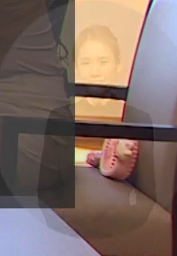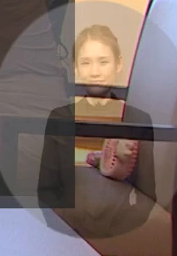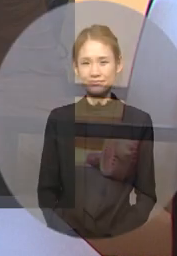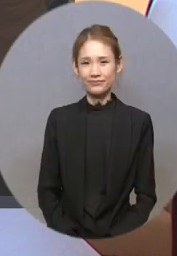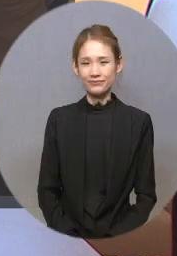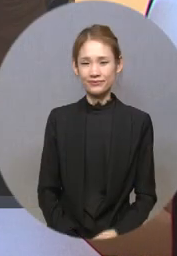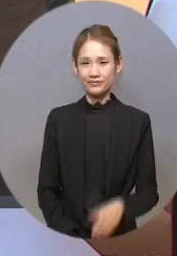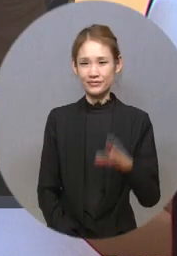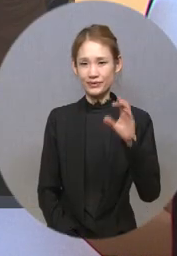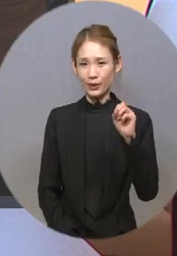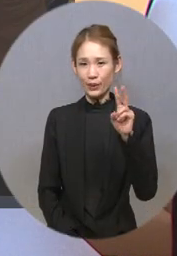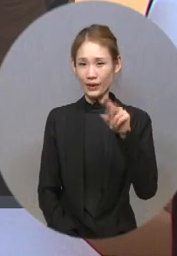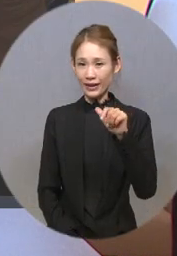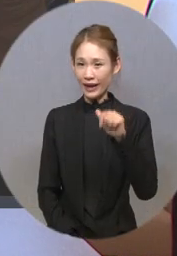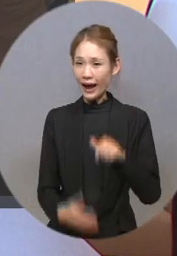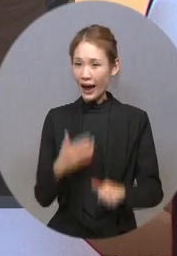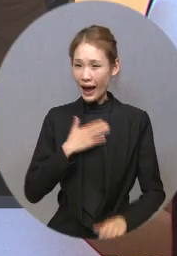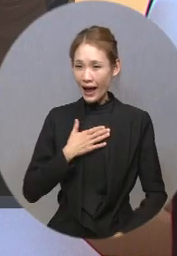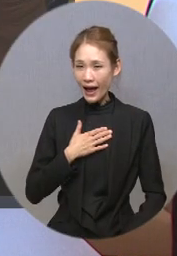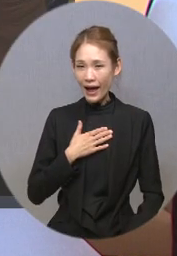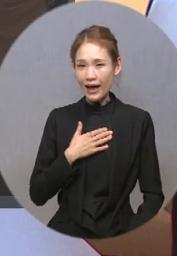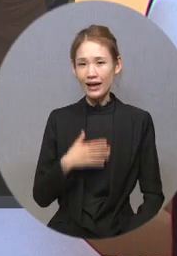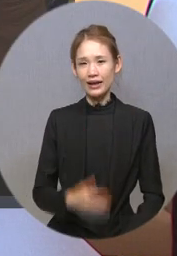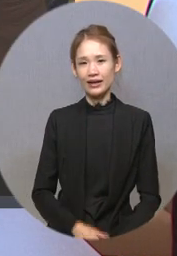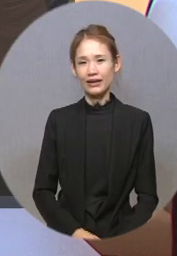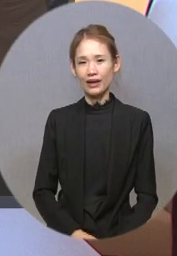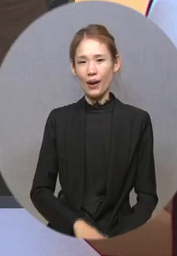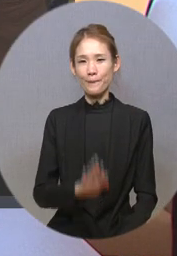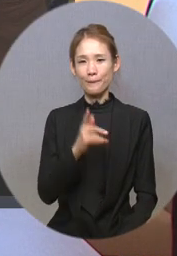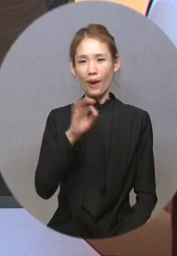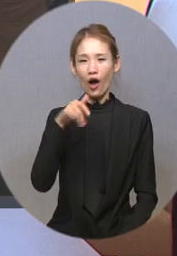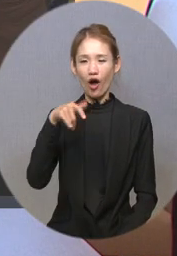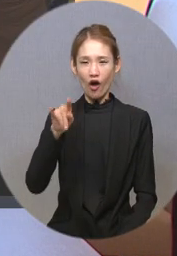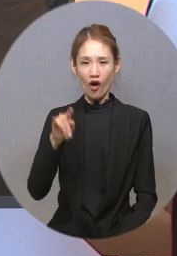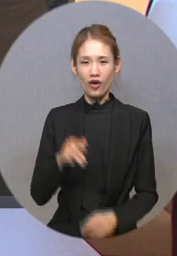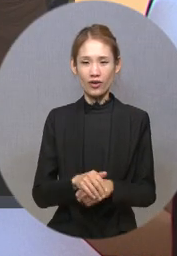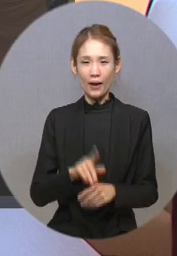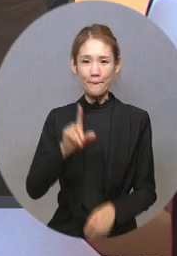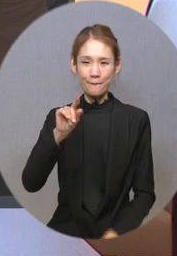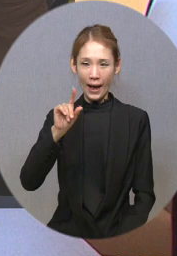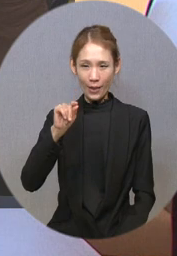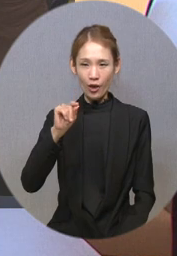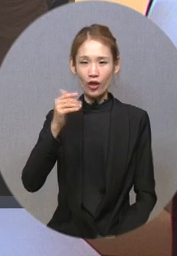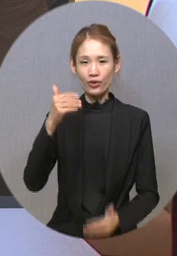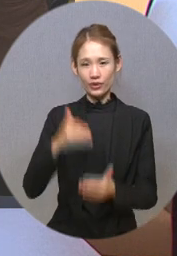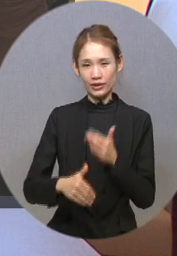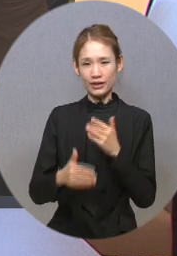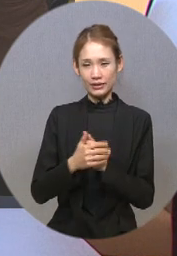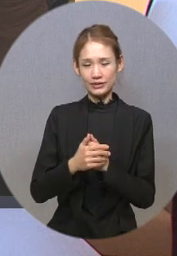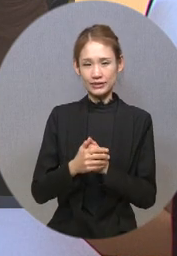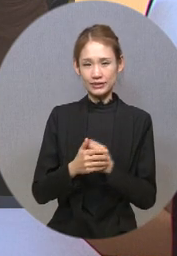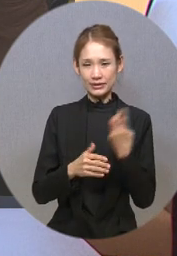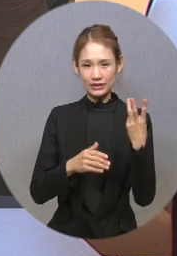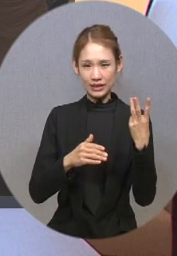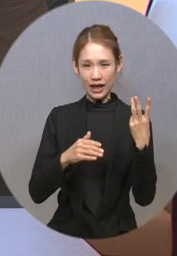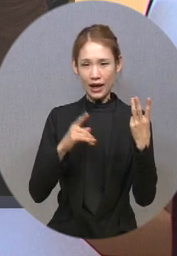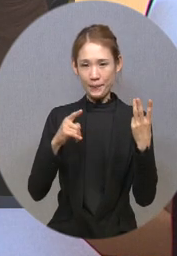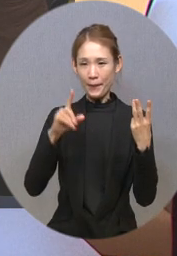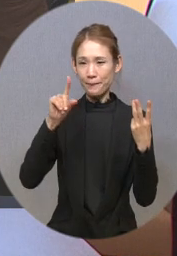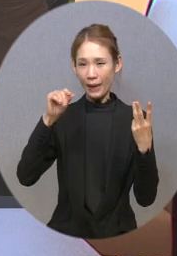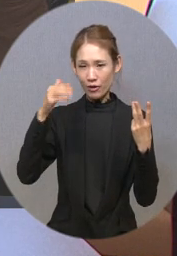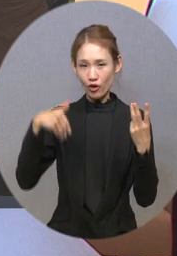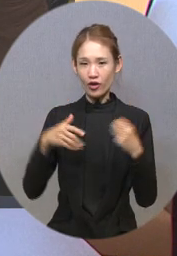OECD 알지? 게임 알지? 알지, 알지. 알지. 벙커 들어가면 만원 토해내고, 슬리퍼 타면 만원 토해내고,